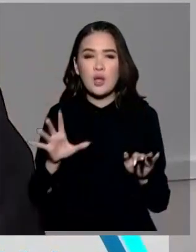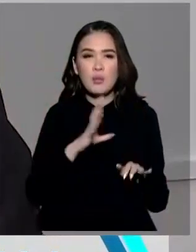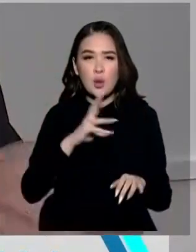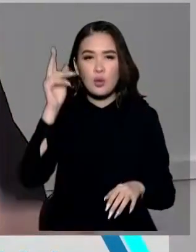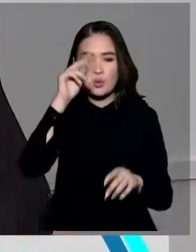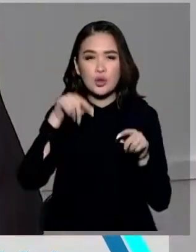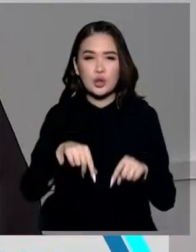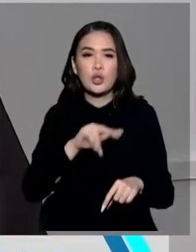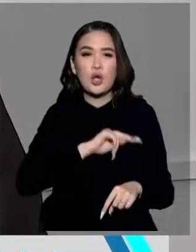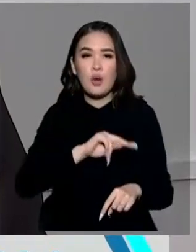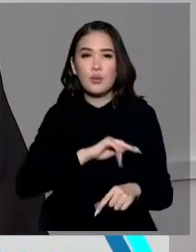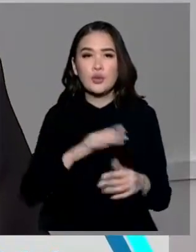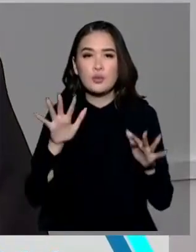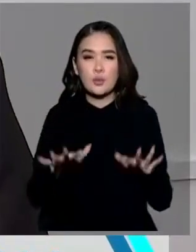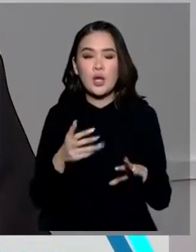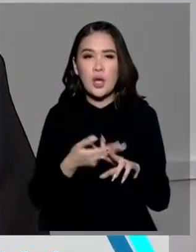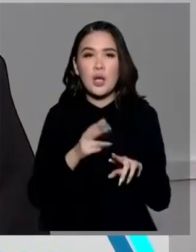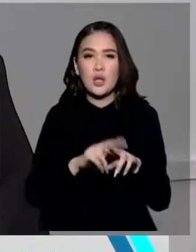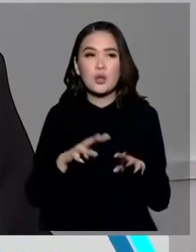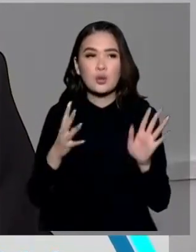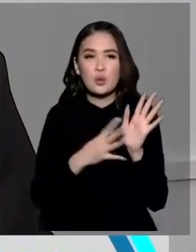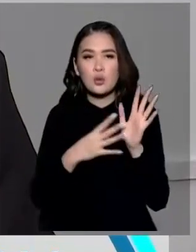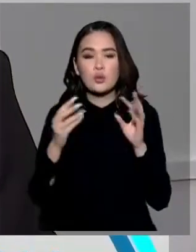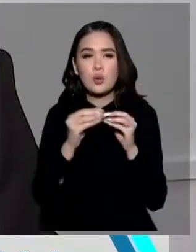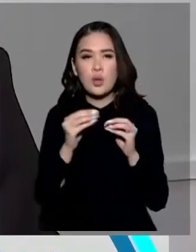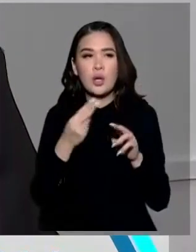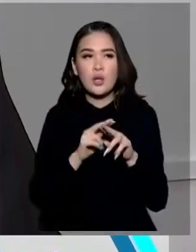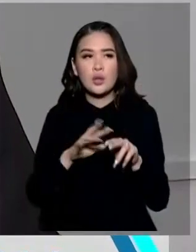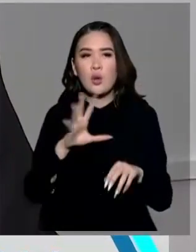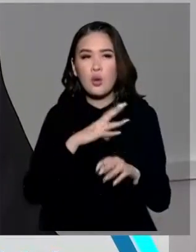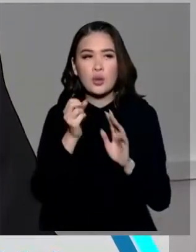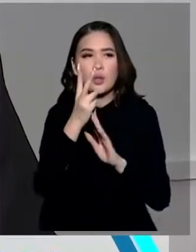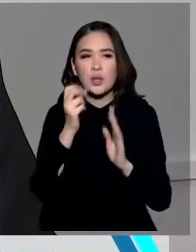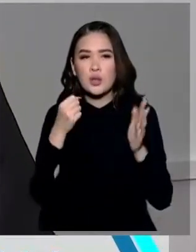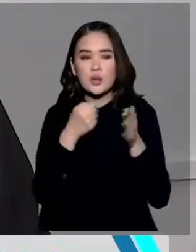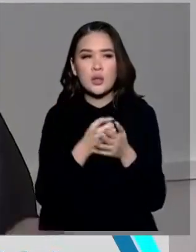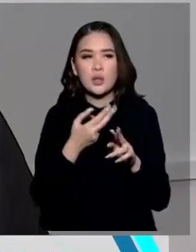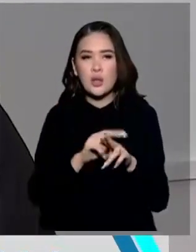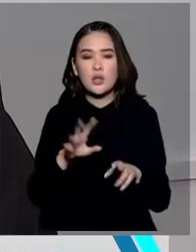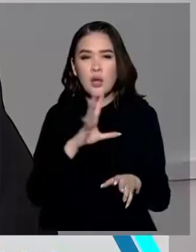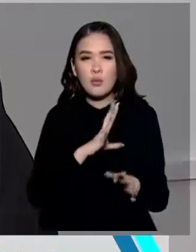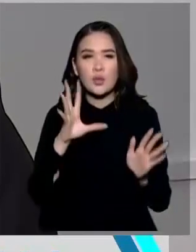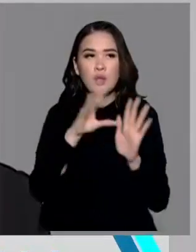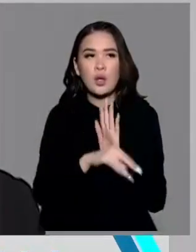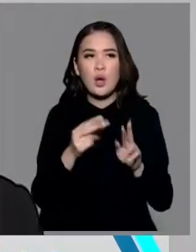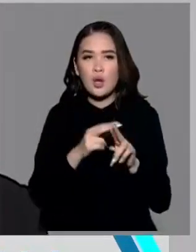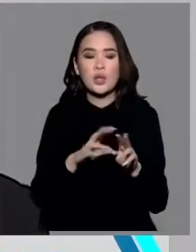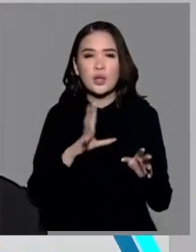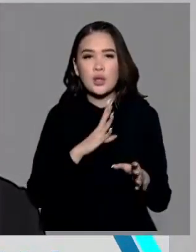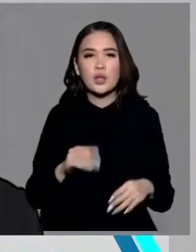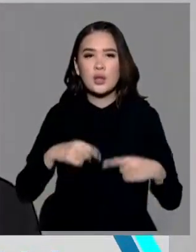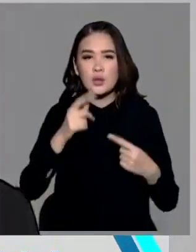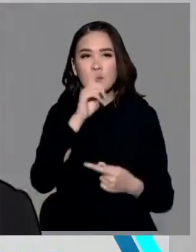жерде жұмыс істеп жүр кафедрада. Солар менен 9-10-ға 12-де мына өлкеде отыратын едік. Мына корпусқа кіргізбейді. Енді